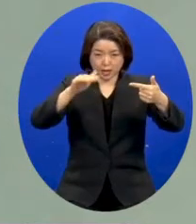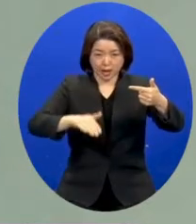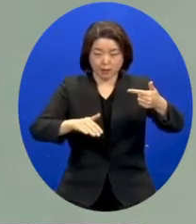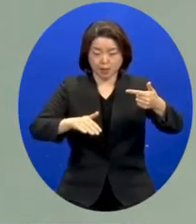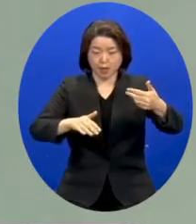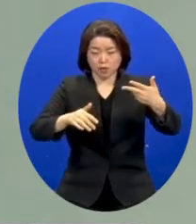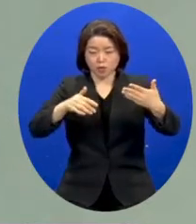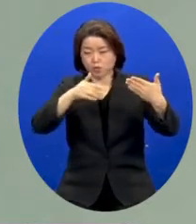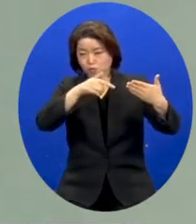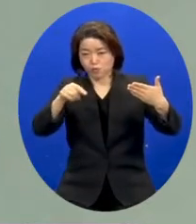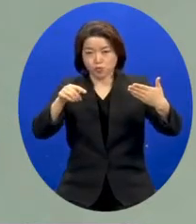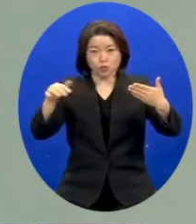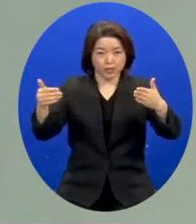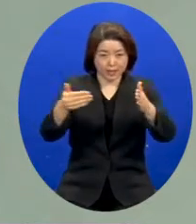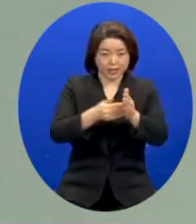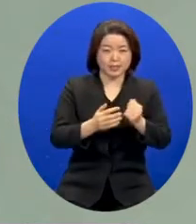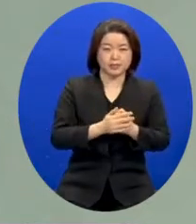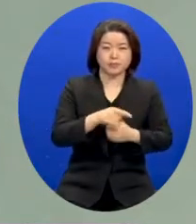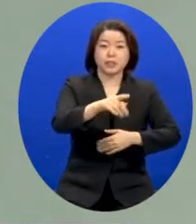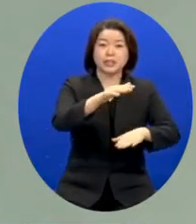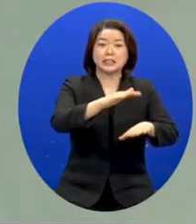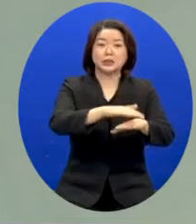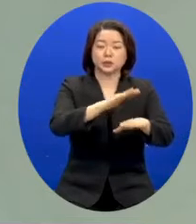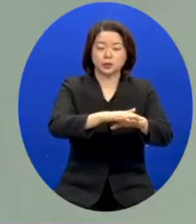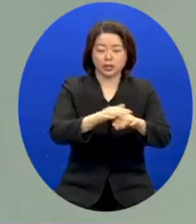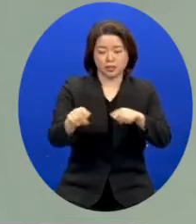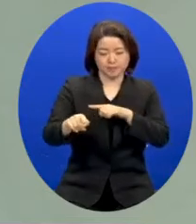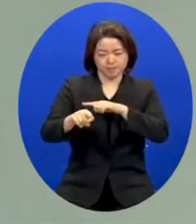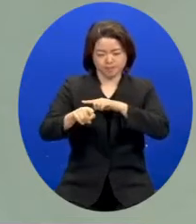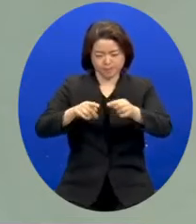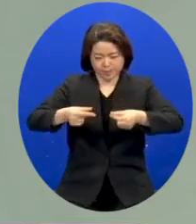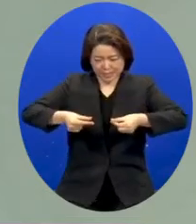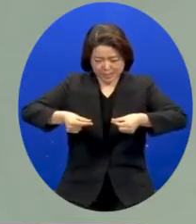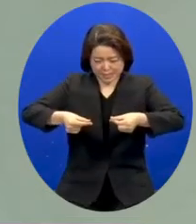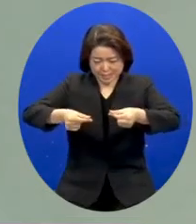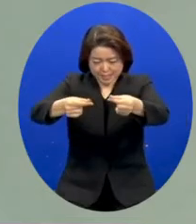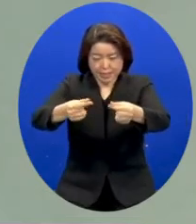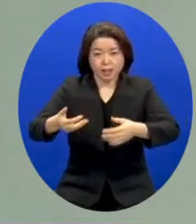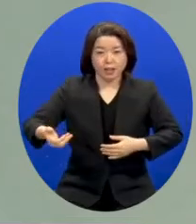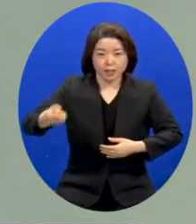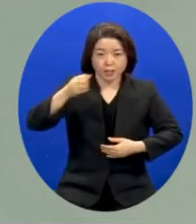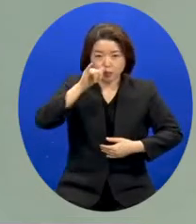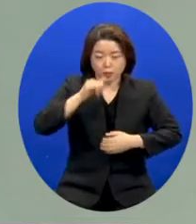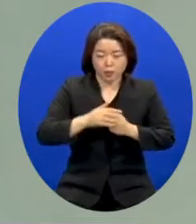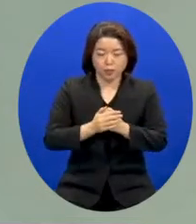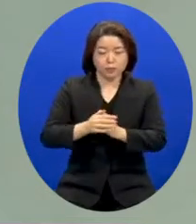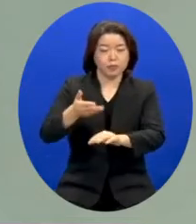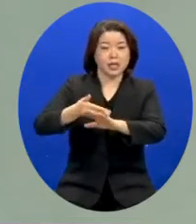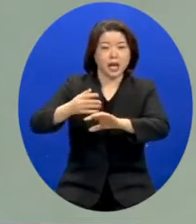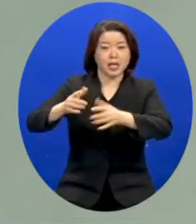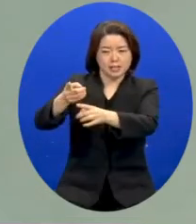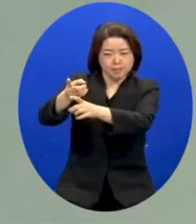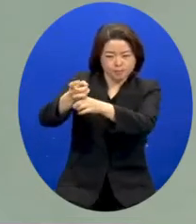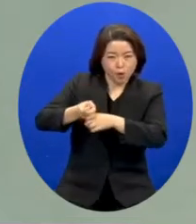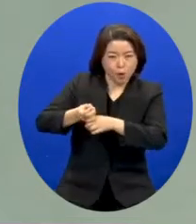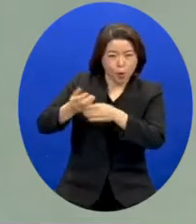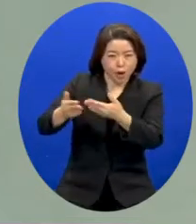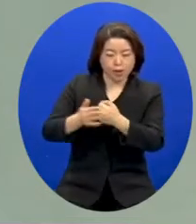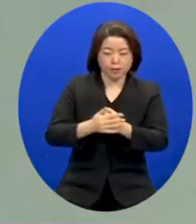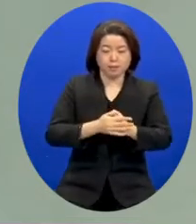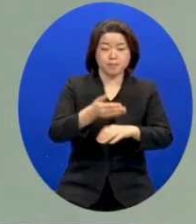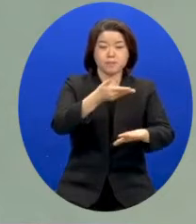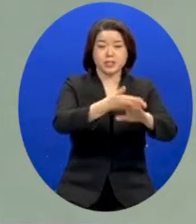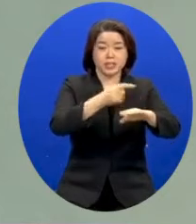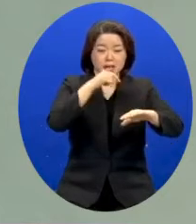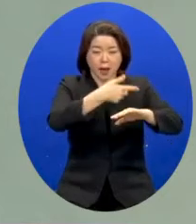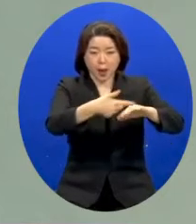9절까지 이렇게 말씀합니다. 그 손에는 두 날을 가진 칼이 들려있어 문나라에게 복수하고 문민족을